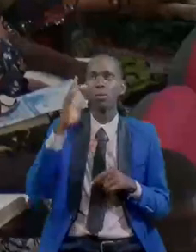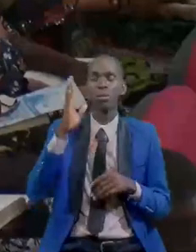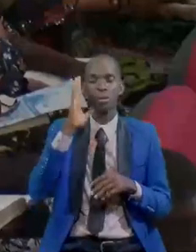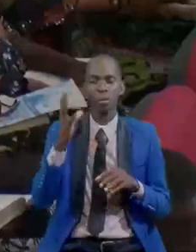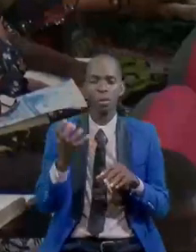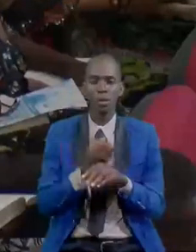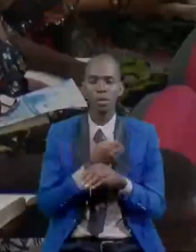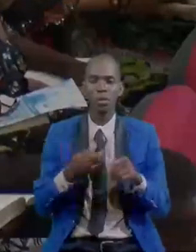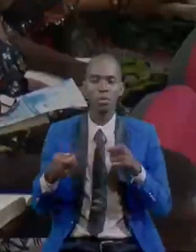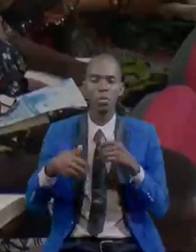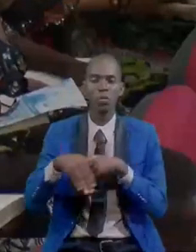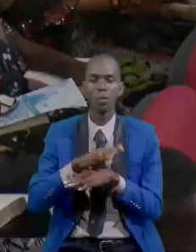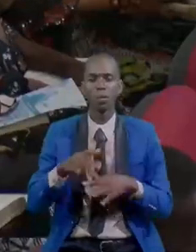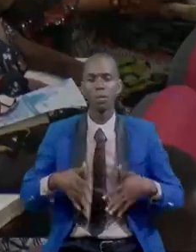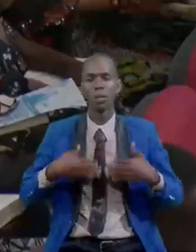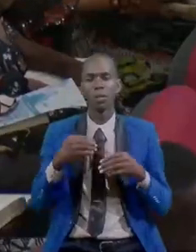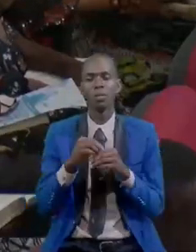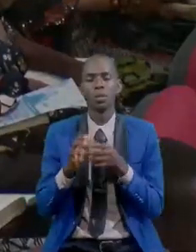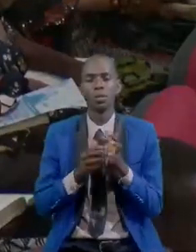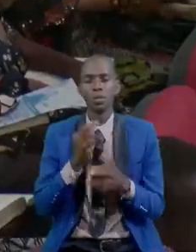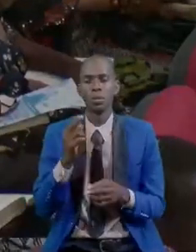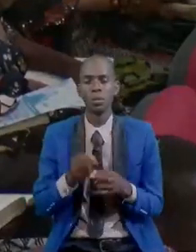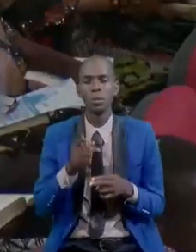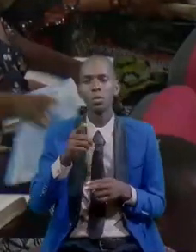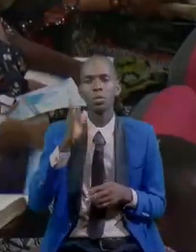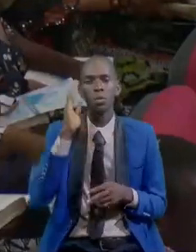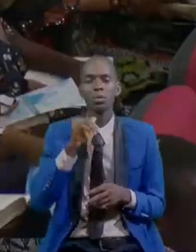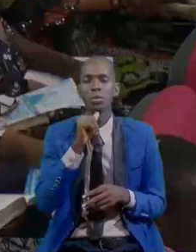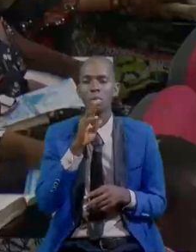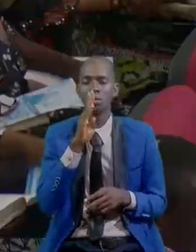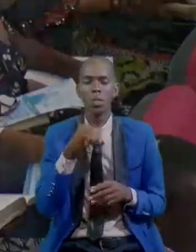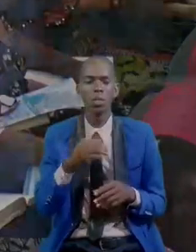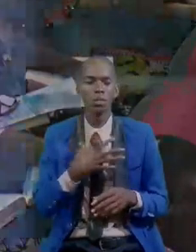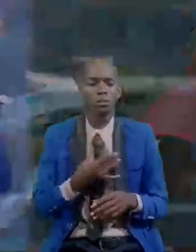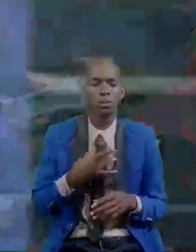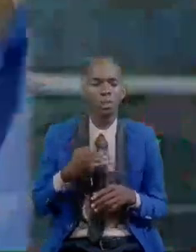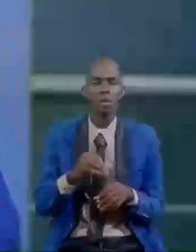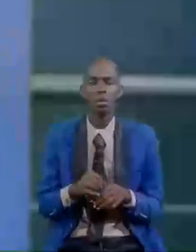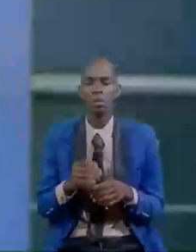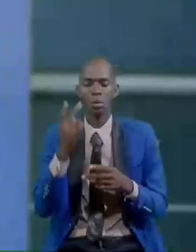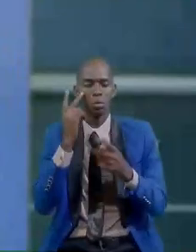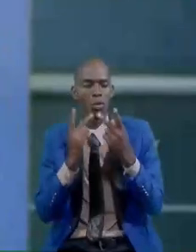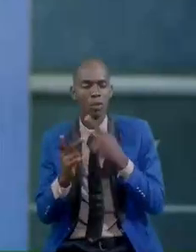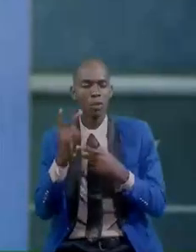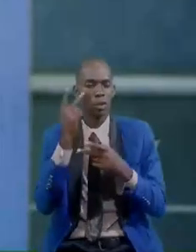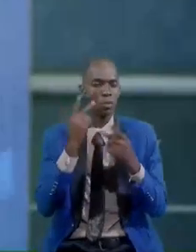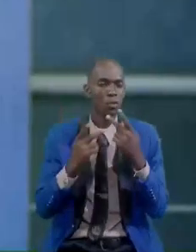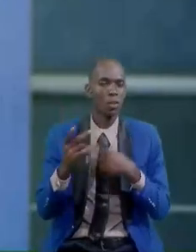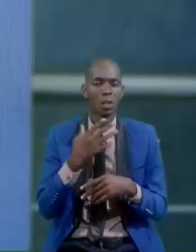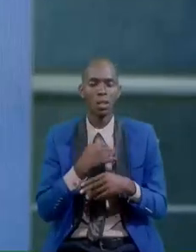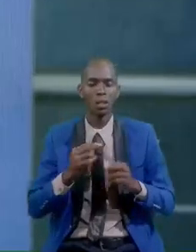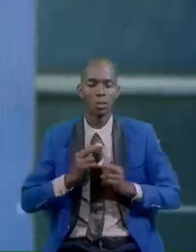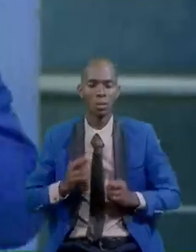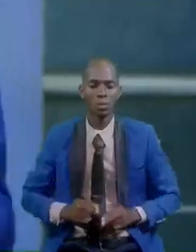de Jésus. Et tu ne dois pas t'intéresser, veux prophétiser. Et l'esprit immense, l'esprit satanique,